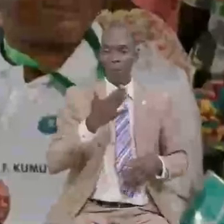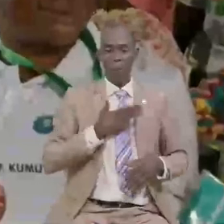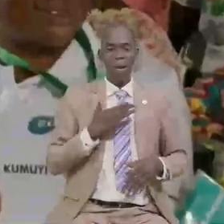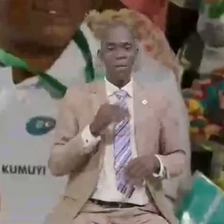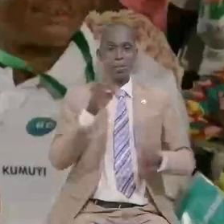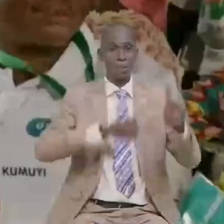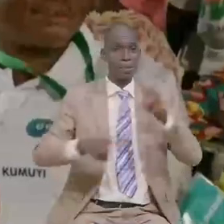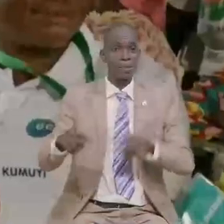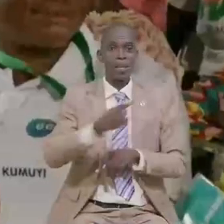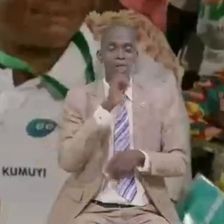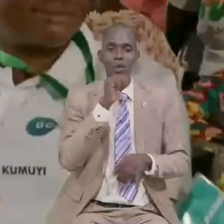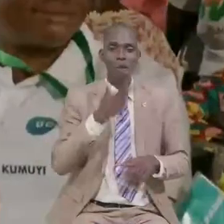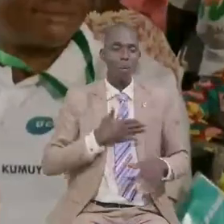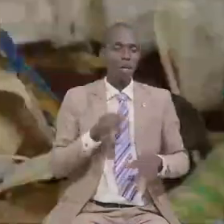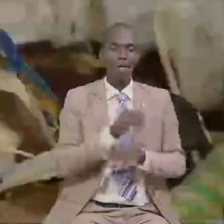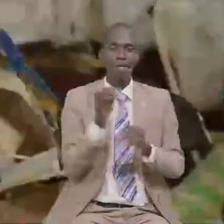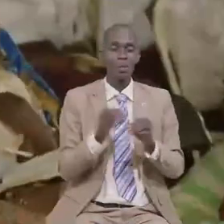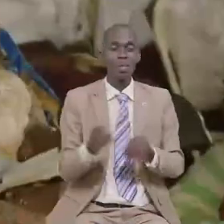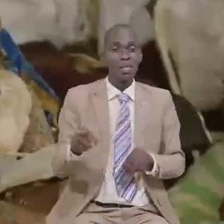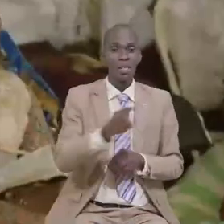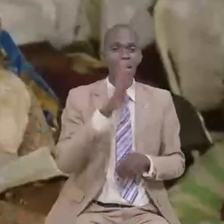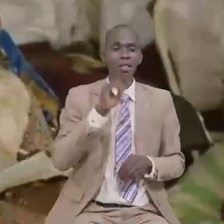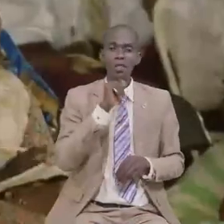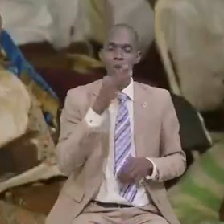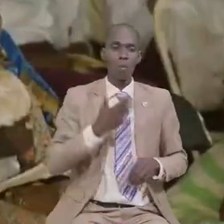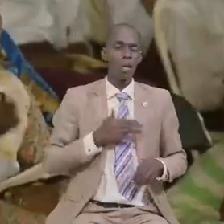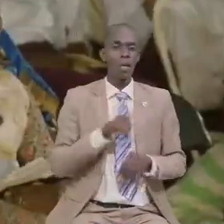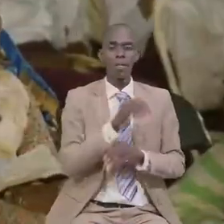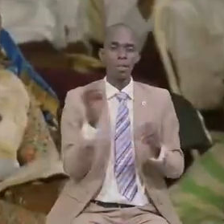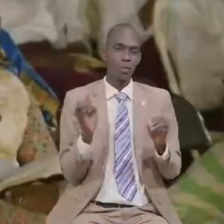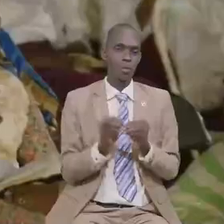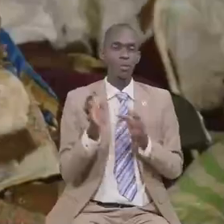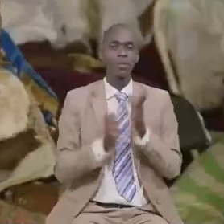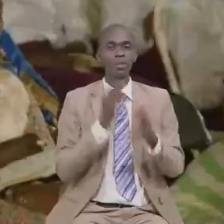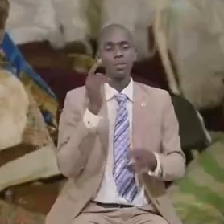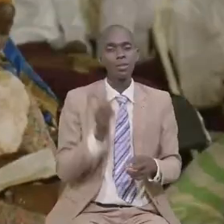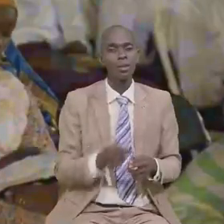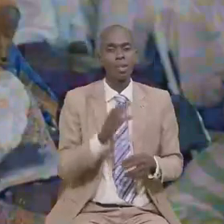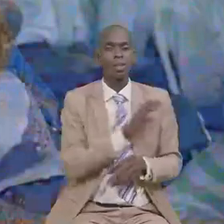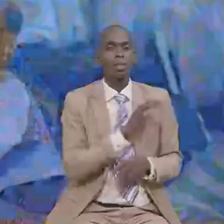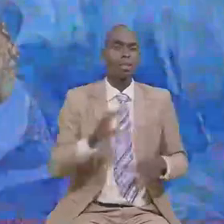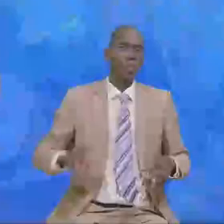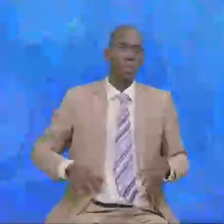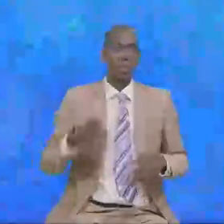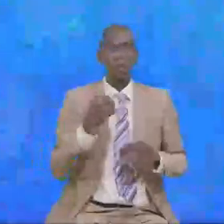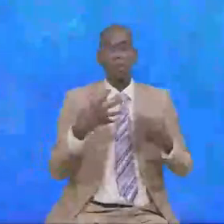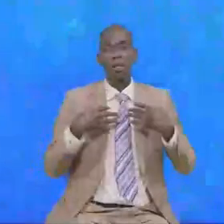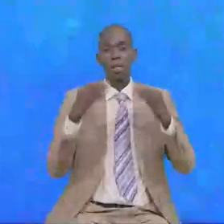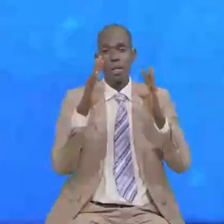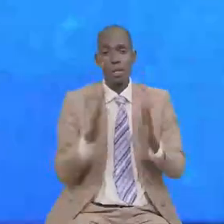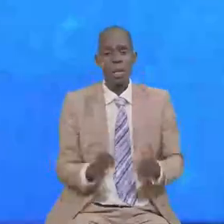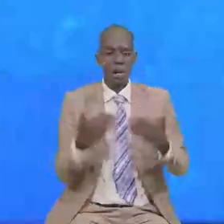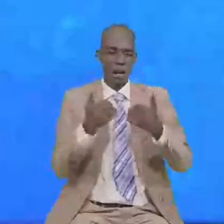Ne sont pas les miennes. Ne sont plus, les maladies ne sont plus les miennes. Christ, le